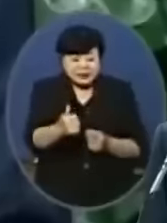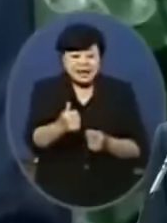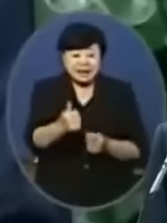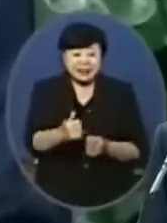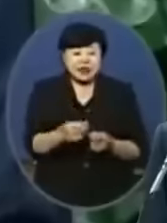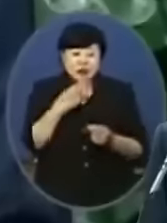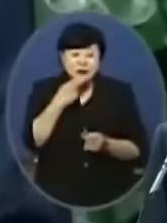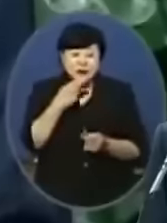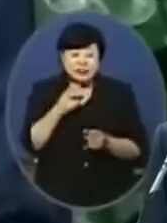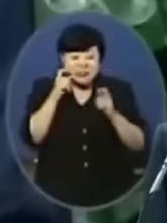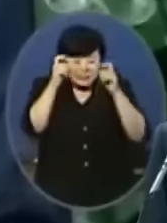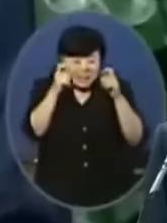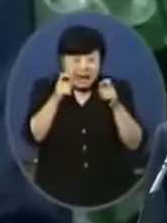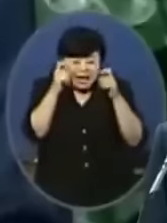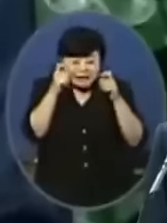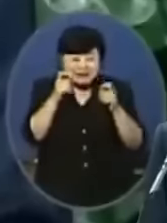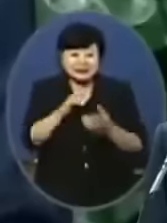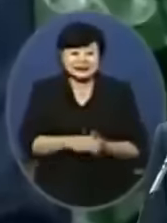없는 양은